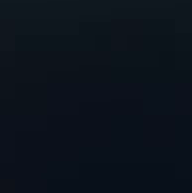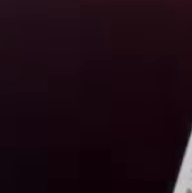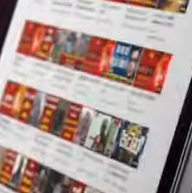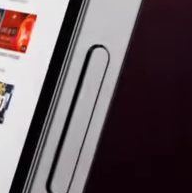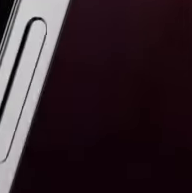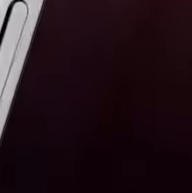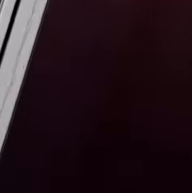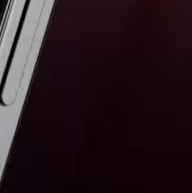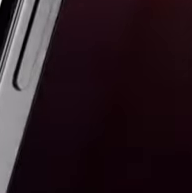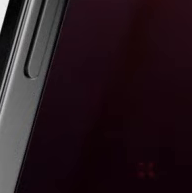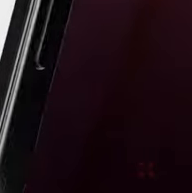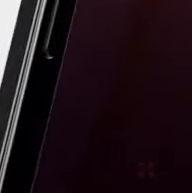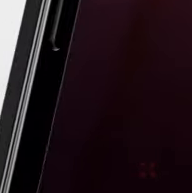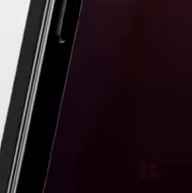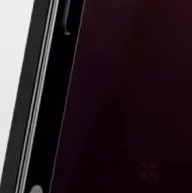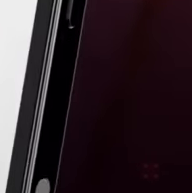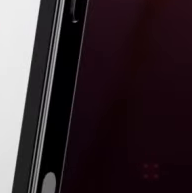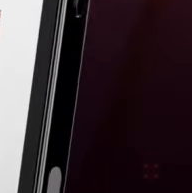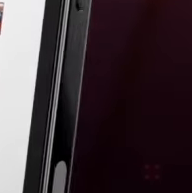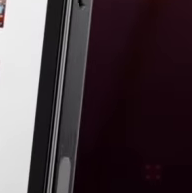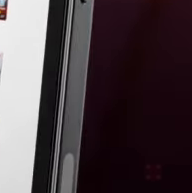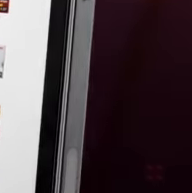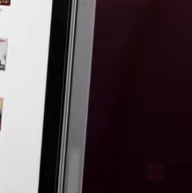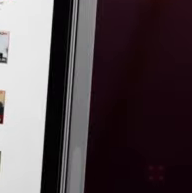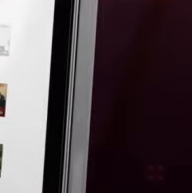සලකුණ. News First YouTube channel එක